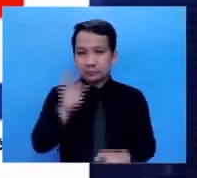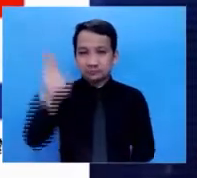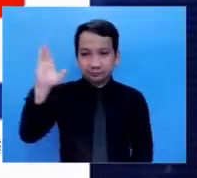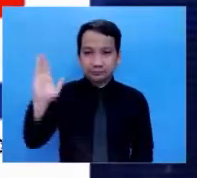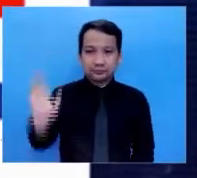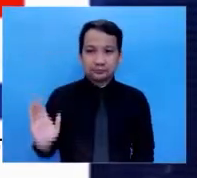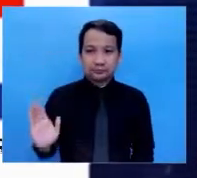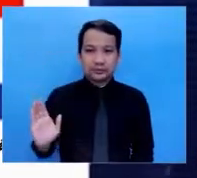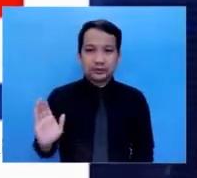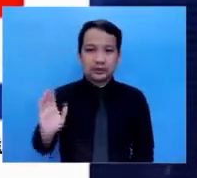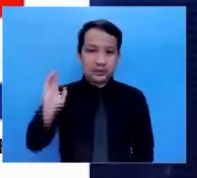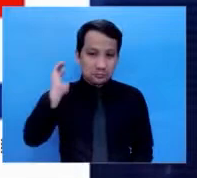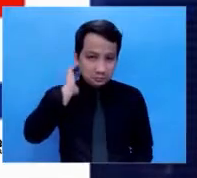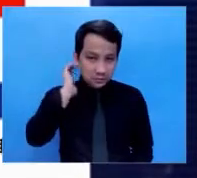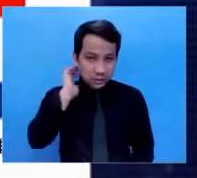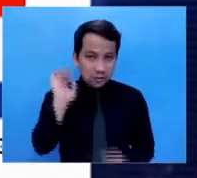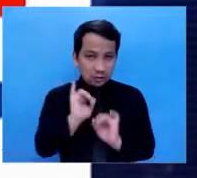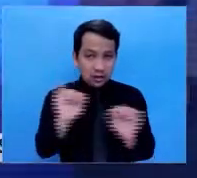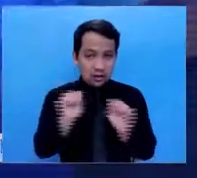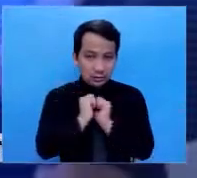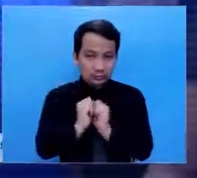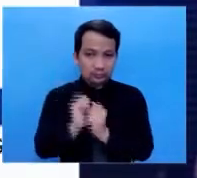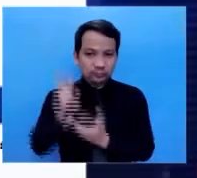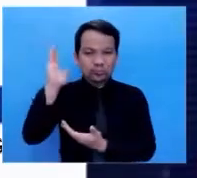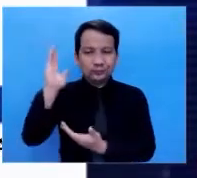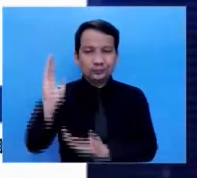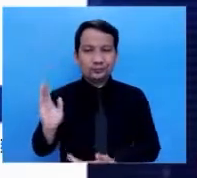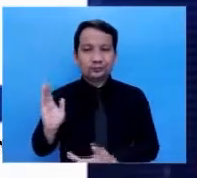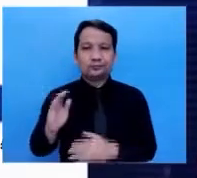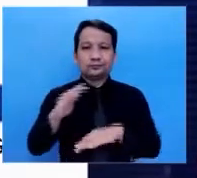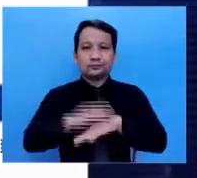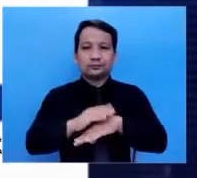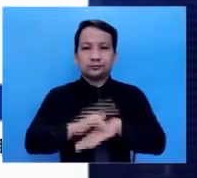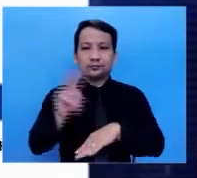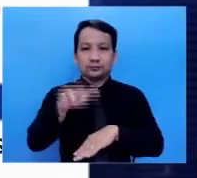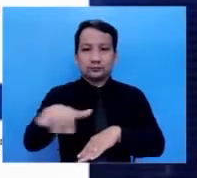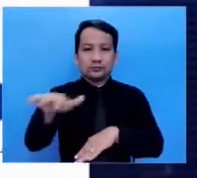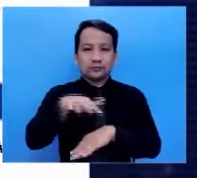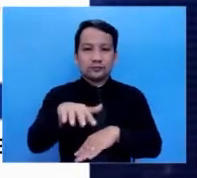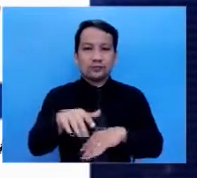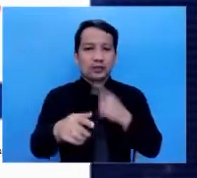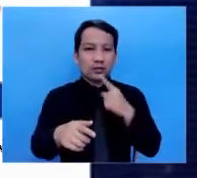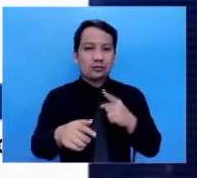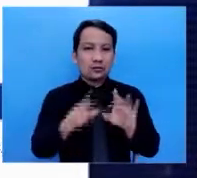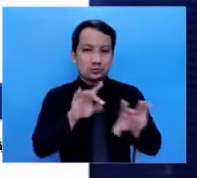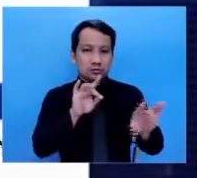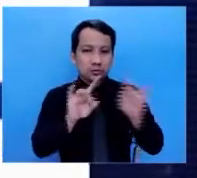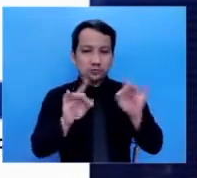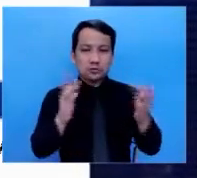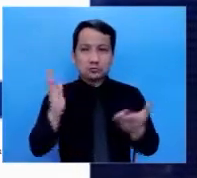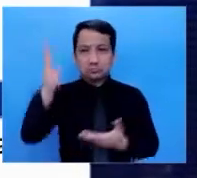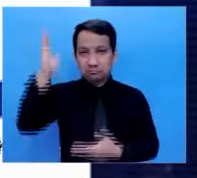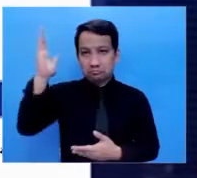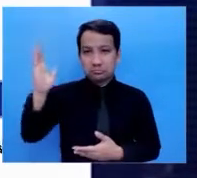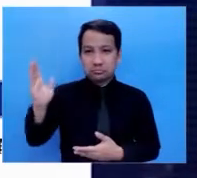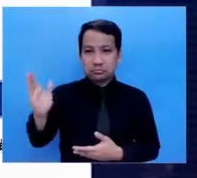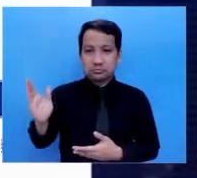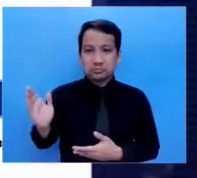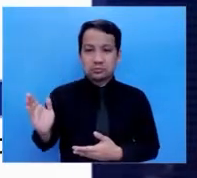Mindanao kasama ang Bangsamoro Region. Habang Alert Level 2 naman sa mga piling lugar sa Luzon at Visayas at iba pang bahagi ng